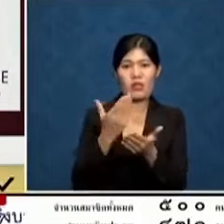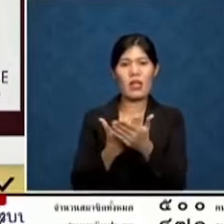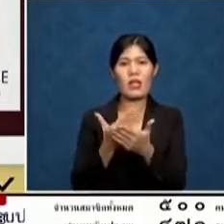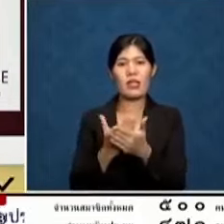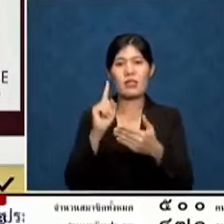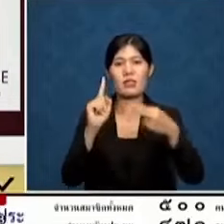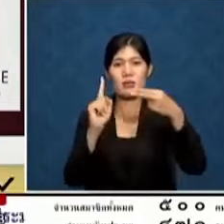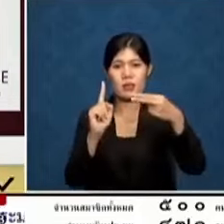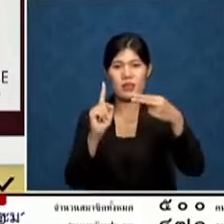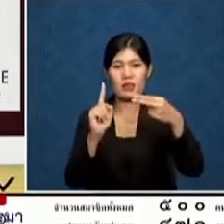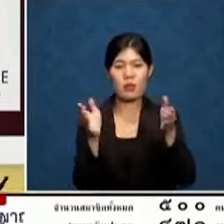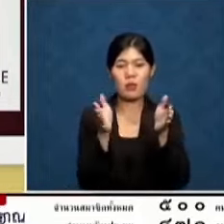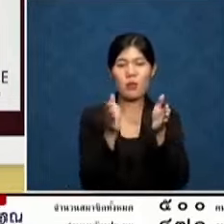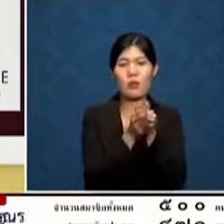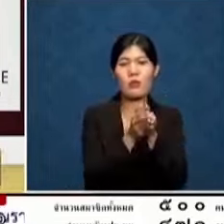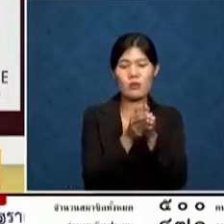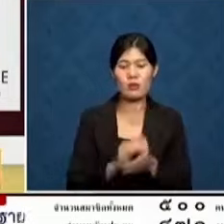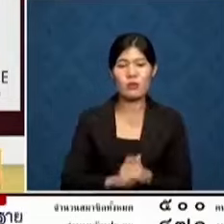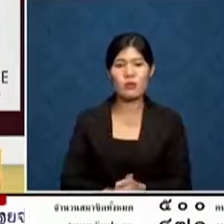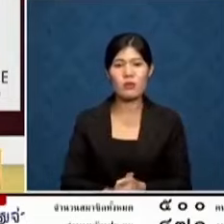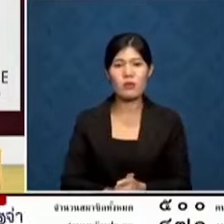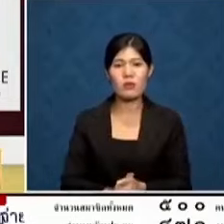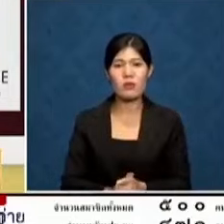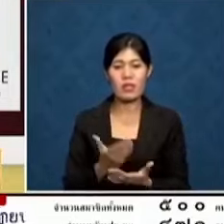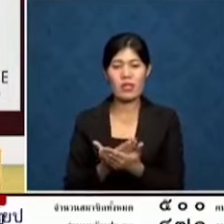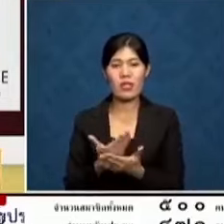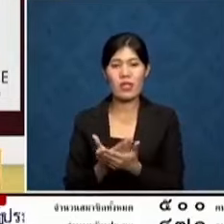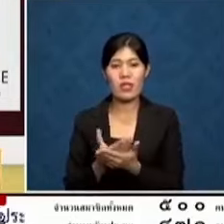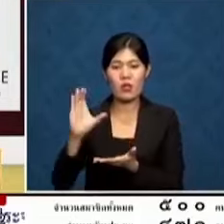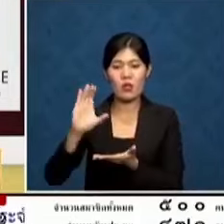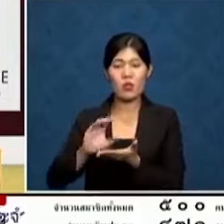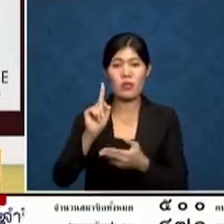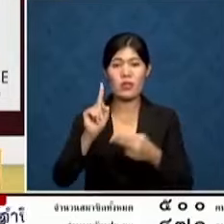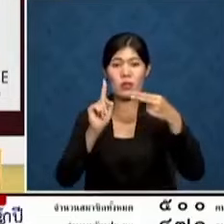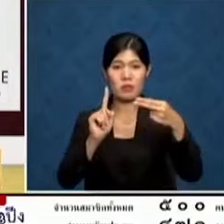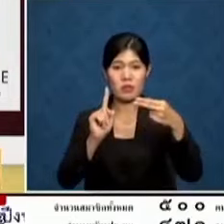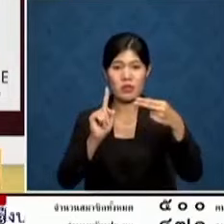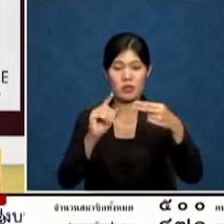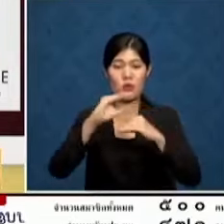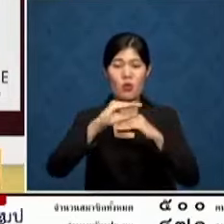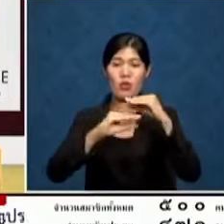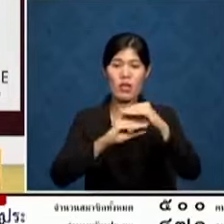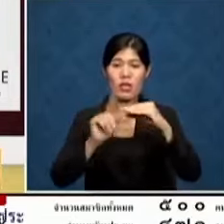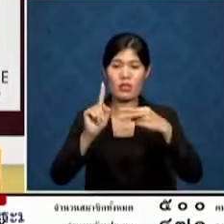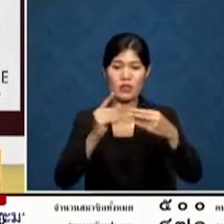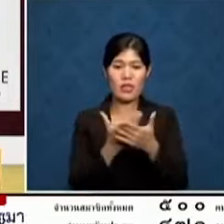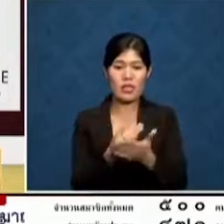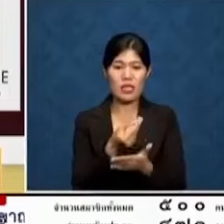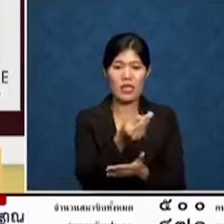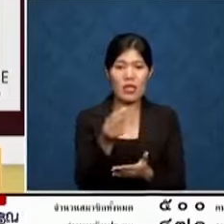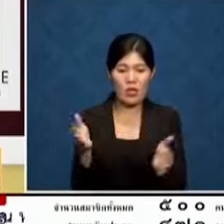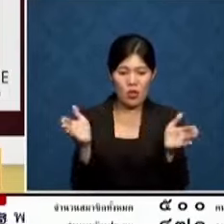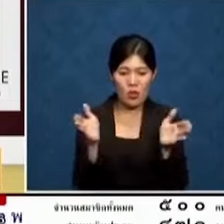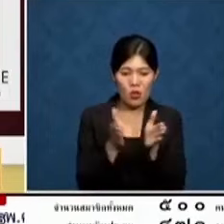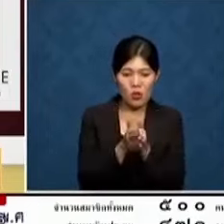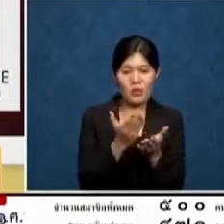พิ่มจ้างงานเพิ่มไม่จ้างงานเพิ่มไปดูกำลังการผลิตตอนนี้สิทำเต็มกำลังการผลิตหรือเปล่า 40% เองแล้วจะไปลงทุนเครื่องจักรให